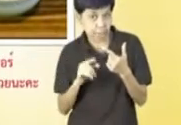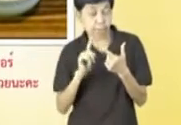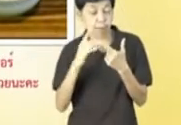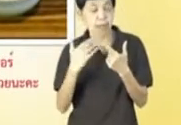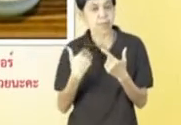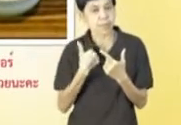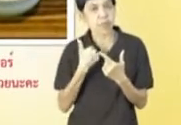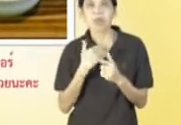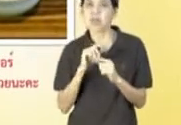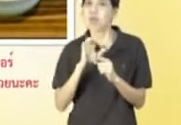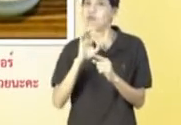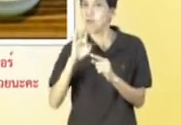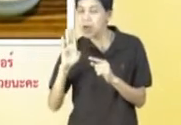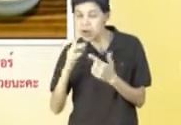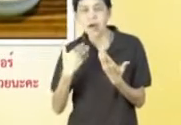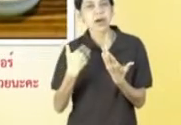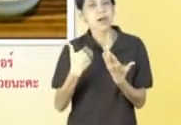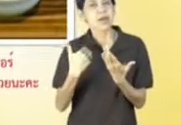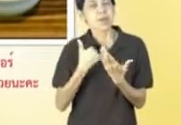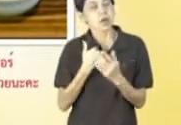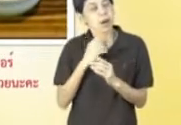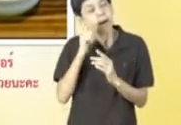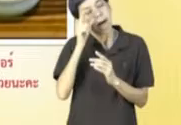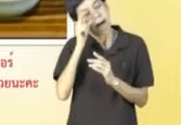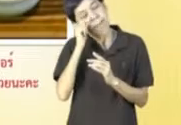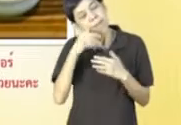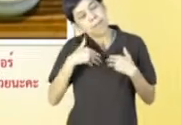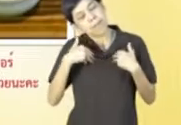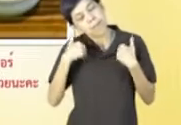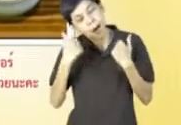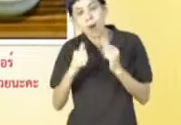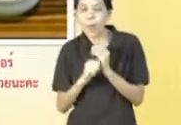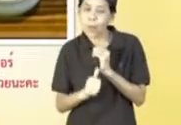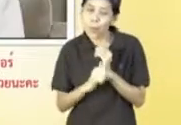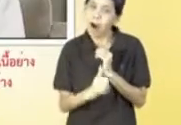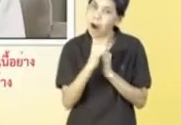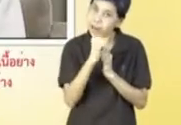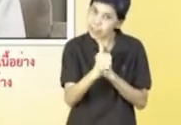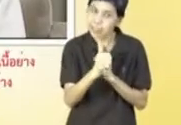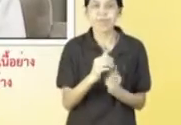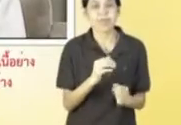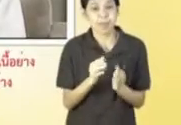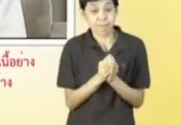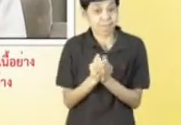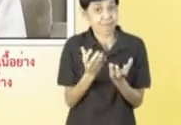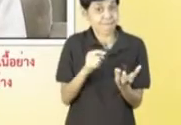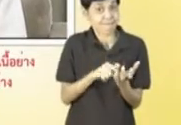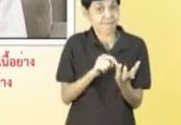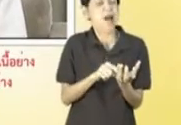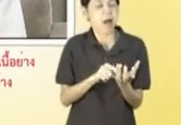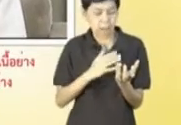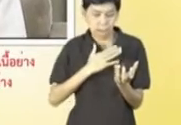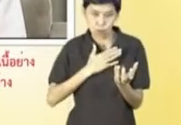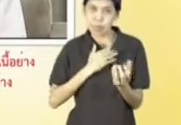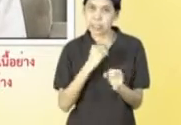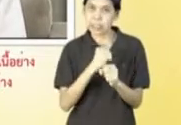นะคะซึ่งเป็นทั้งไฟเบอร์ยากล่อมประสาทยาระบายด้วยนะคะการทำแกงขี้เหล็กนะคะเร